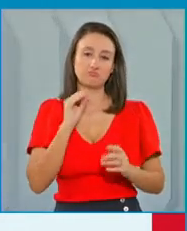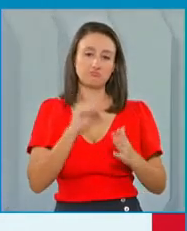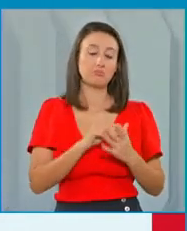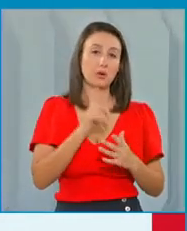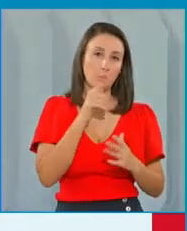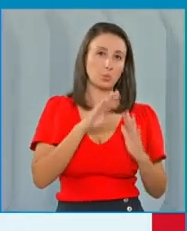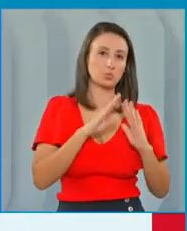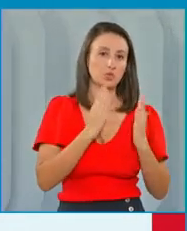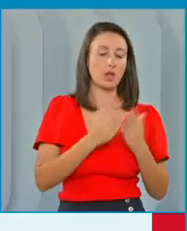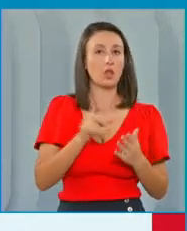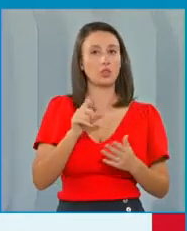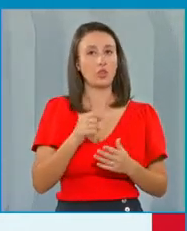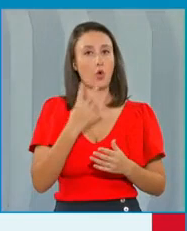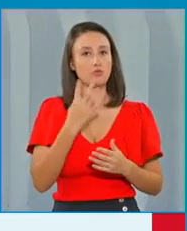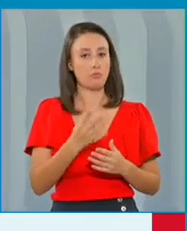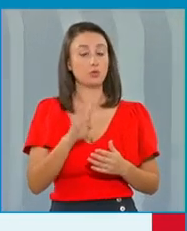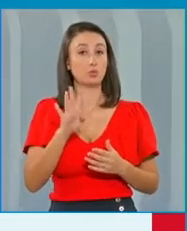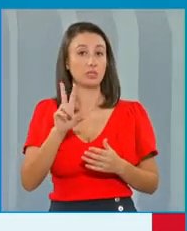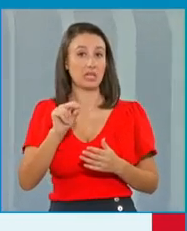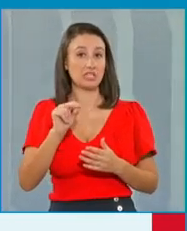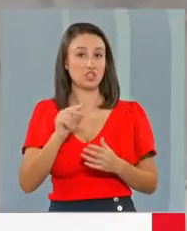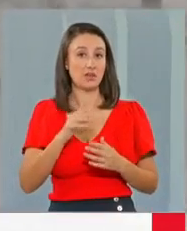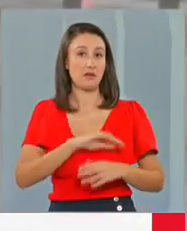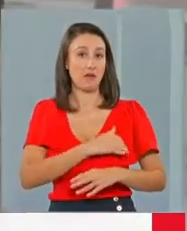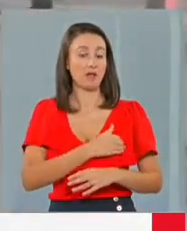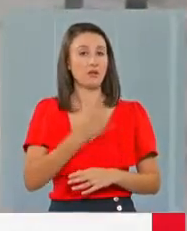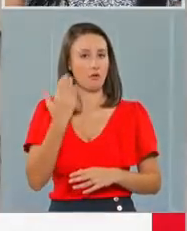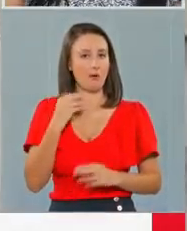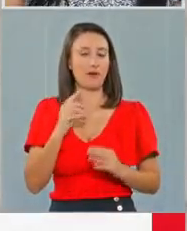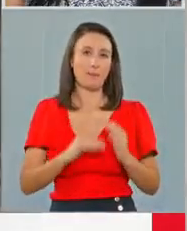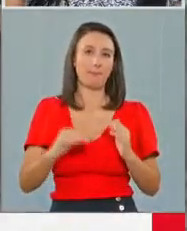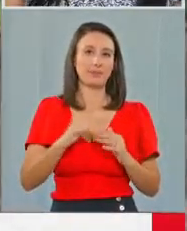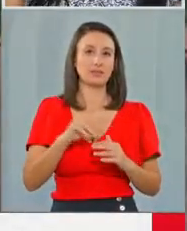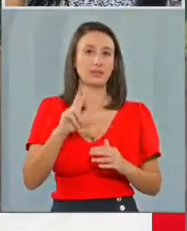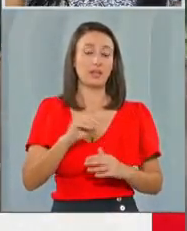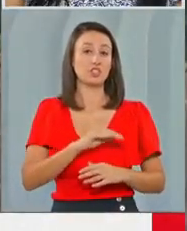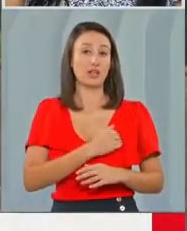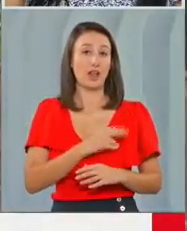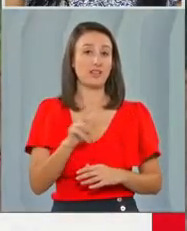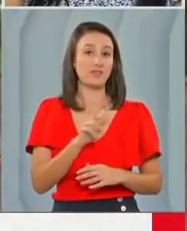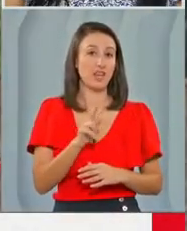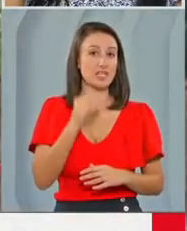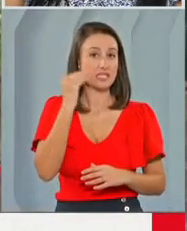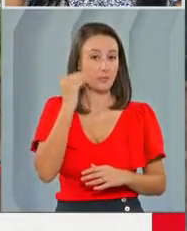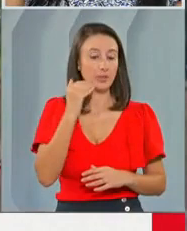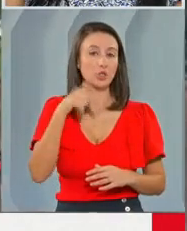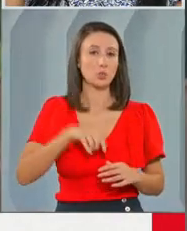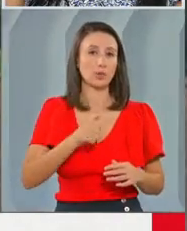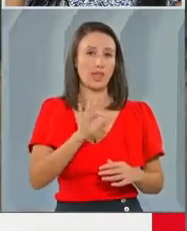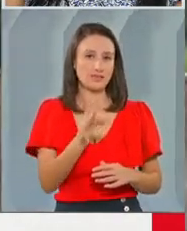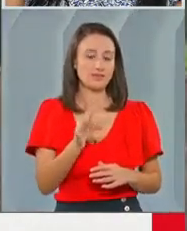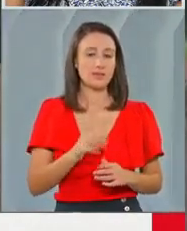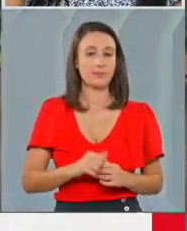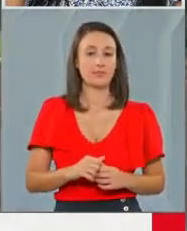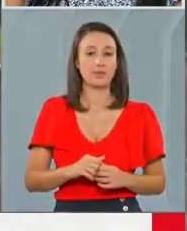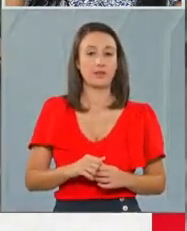în general, între 24 și 30 de grade. Vom avea peste 30 de grade vineri, sâmbătă, în sud-estul țării, mai